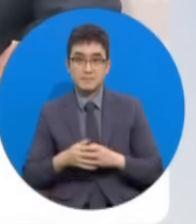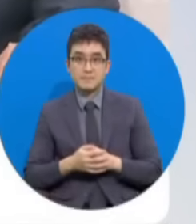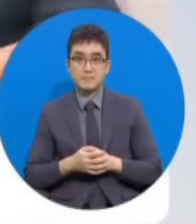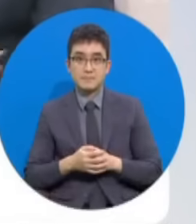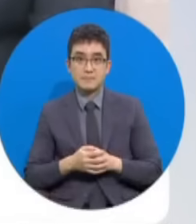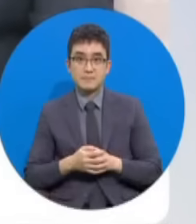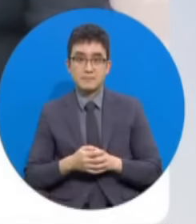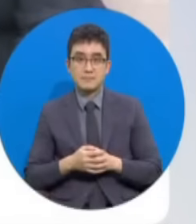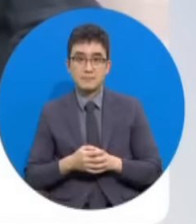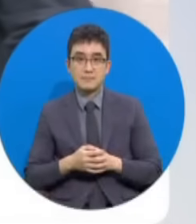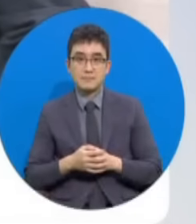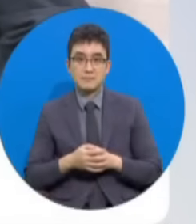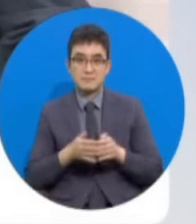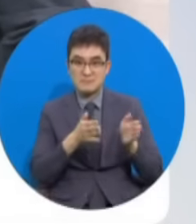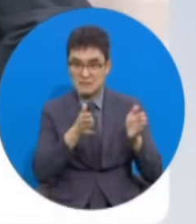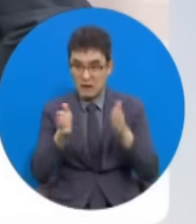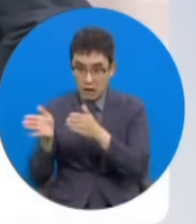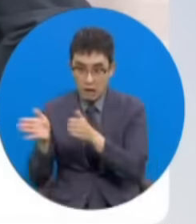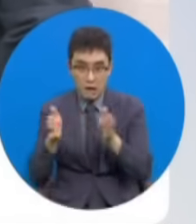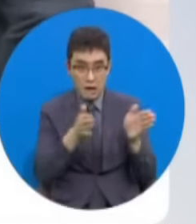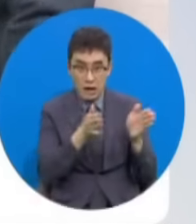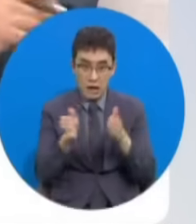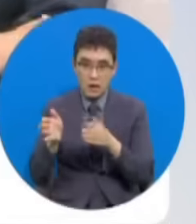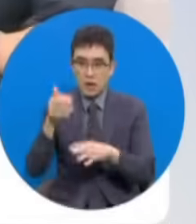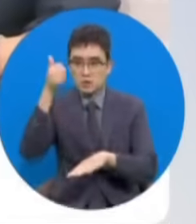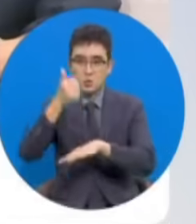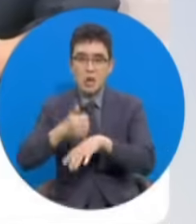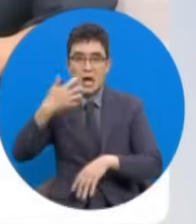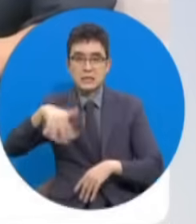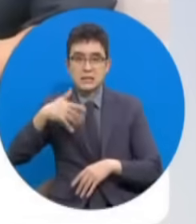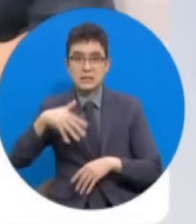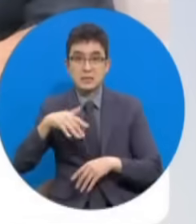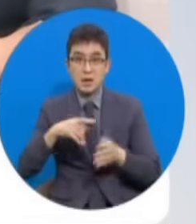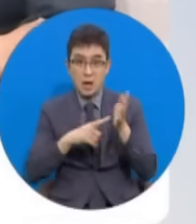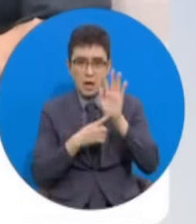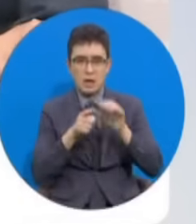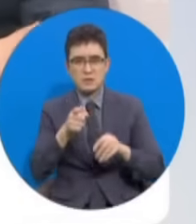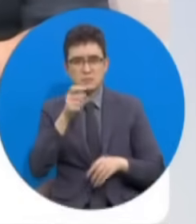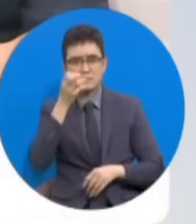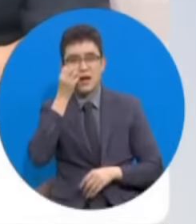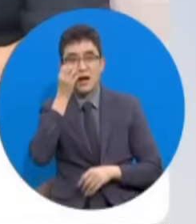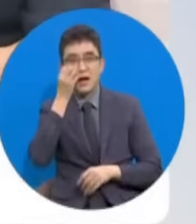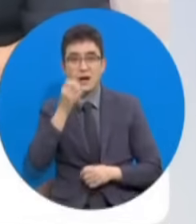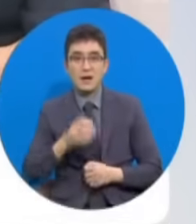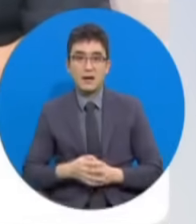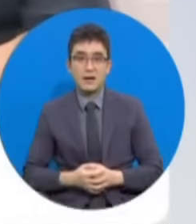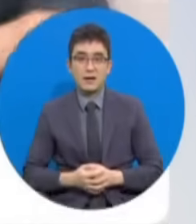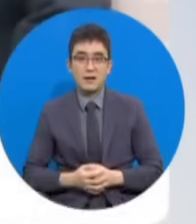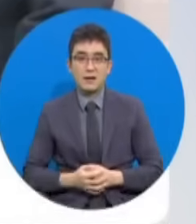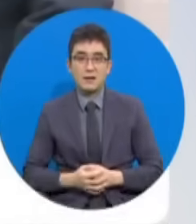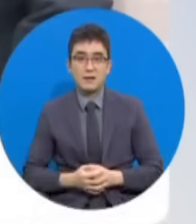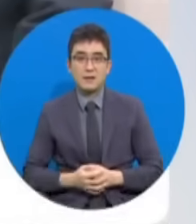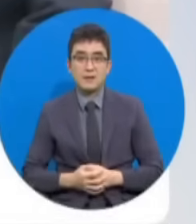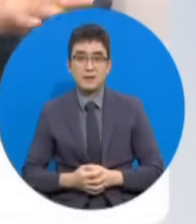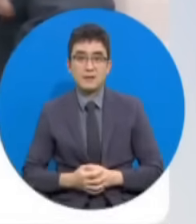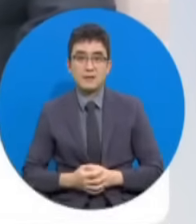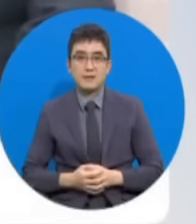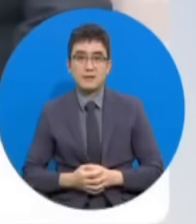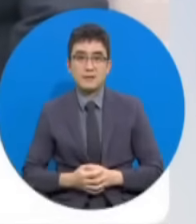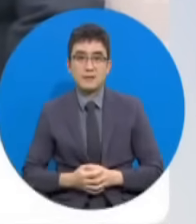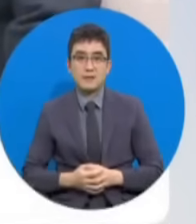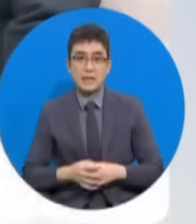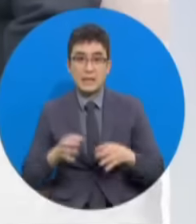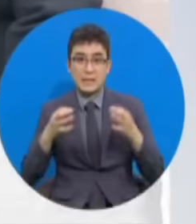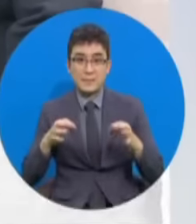돌고 돌아서 최종안이 아니다 그렇게 얘기하고 있잖아요. 그런 부분들이 이상하다는 거죠. 이제 의혹이라고 하는 거는